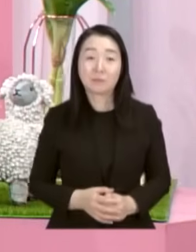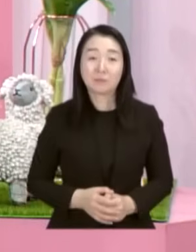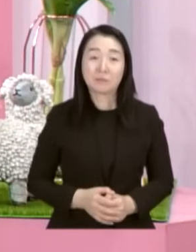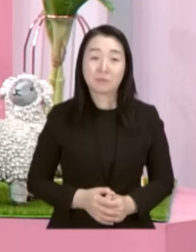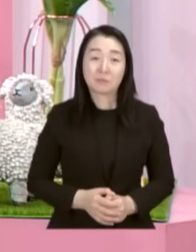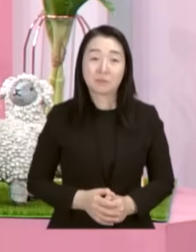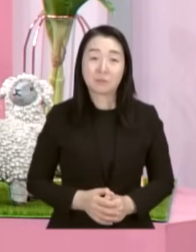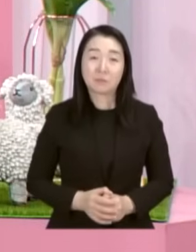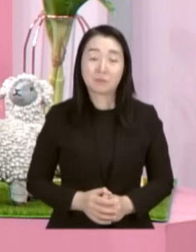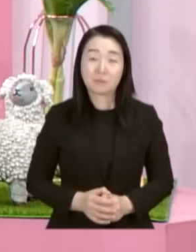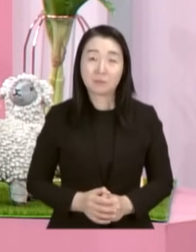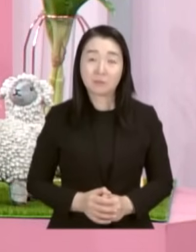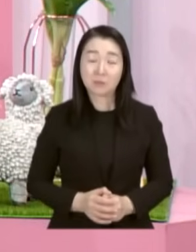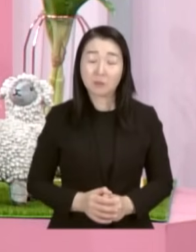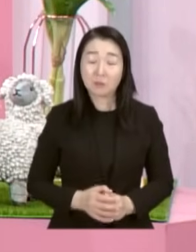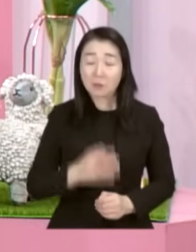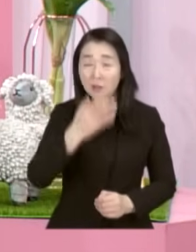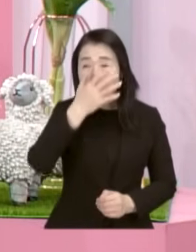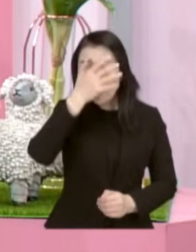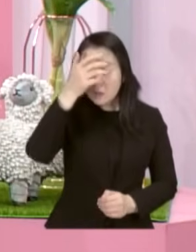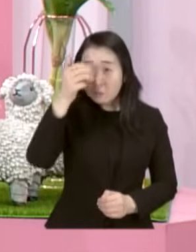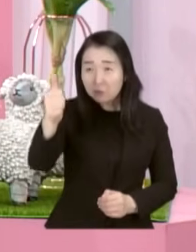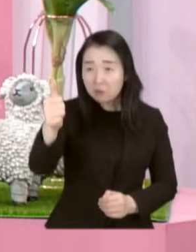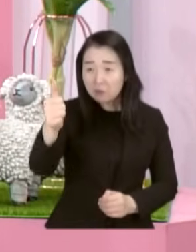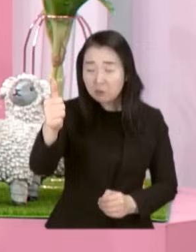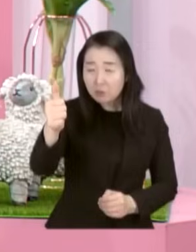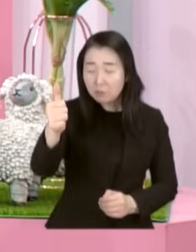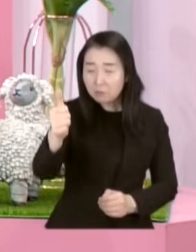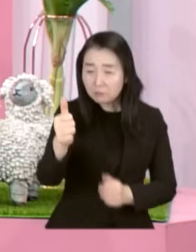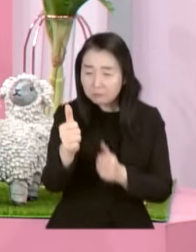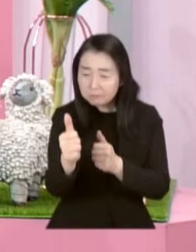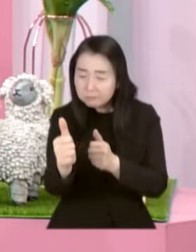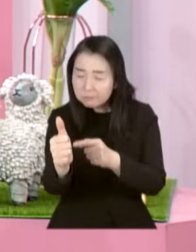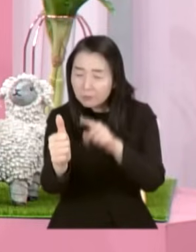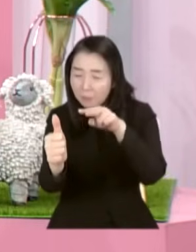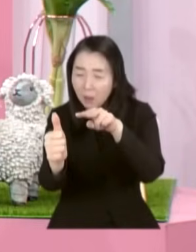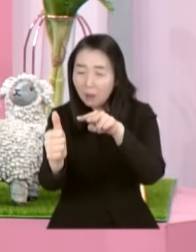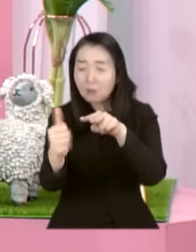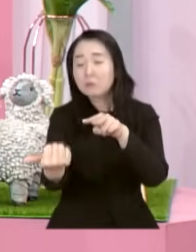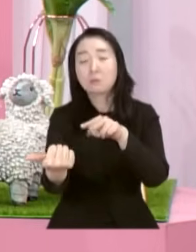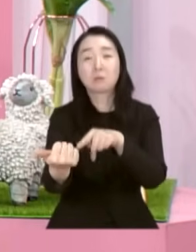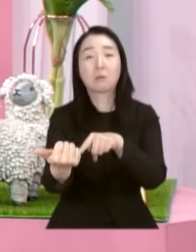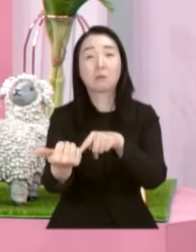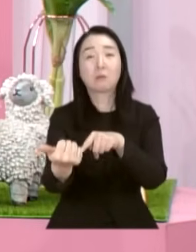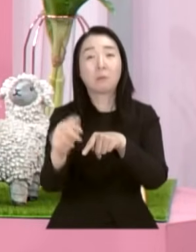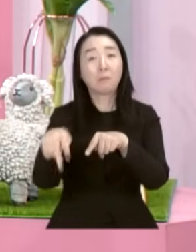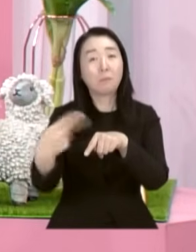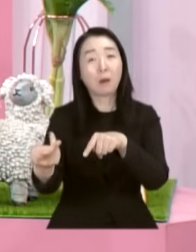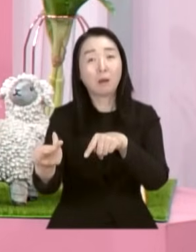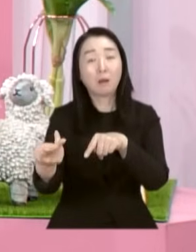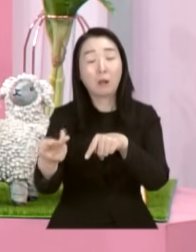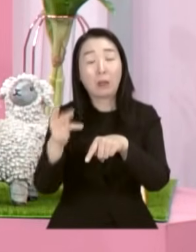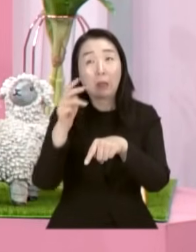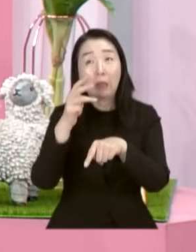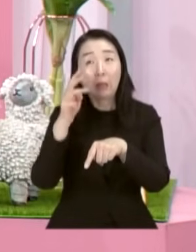나보다 한 5m쯤 앞을 걸어가던 할아버지 한 분이 내 앞에서 쓰러졌어요. 근데 그 할아버지가 나흘을